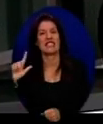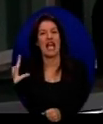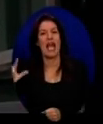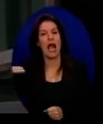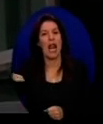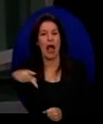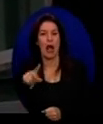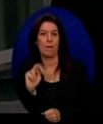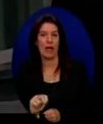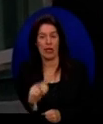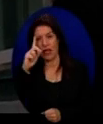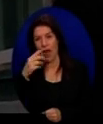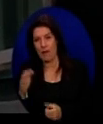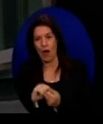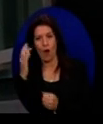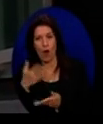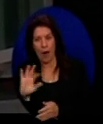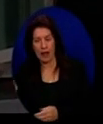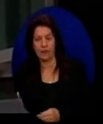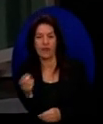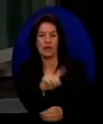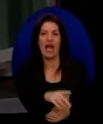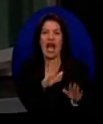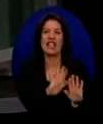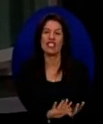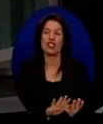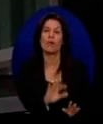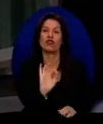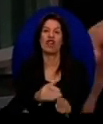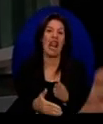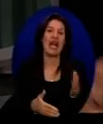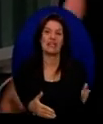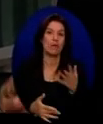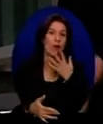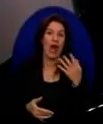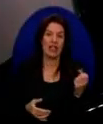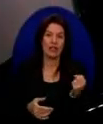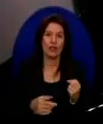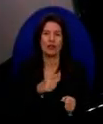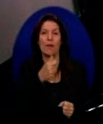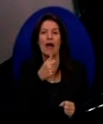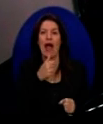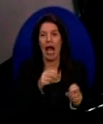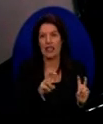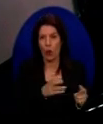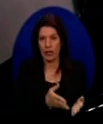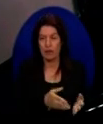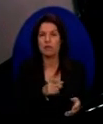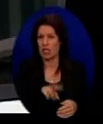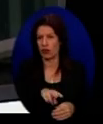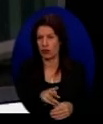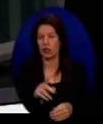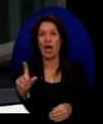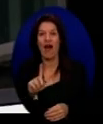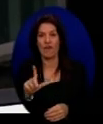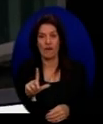ואולי הבת. יש את האנטישמיות של השמאל הקיצוני, טרוציסקים, ירוקים, זה קיים. אבל